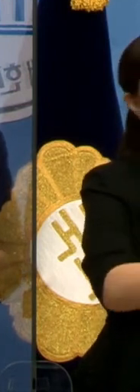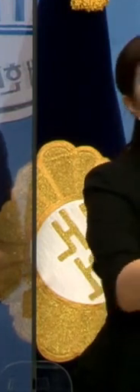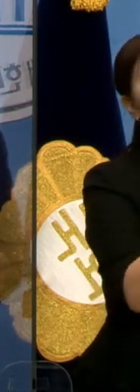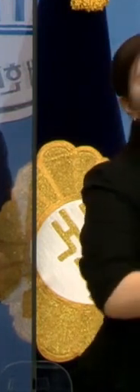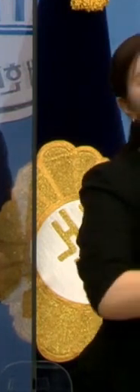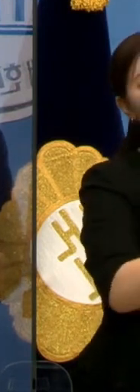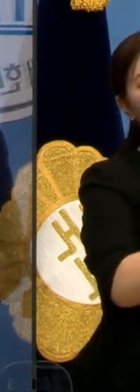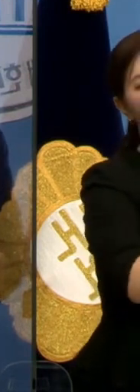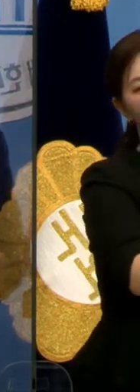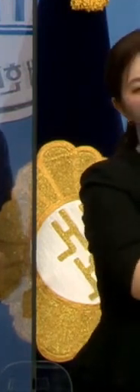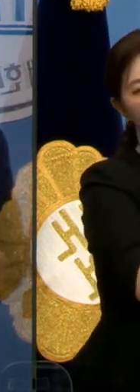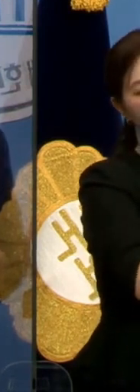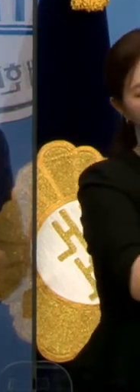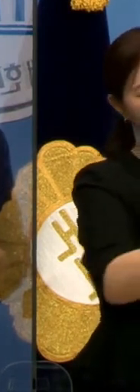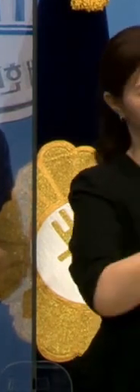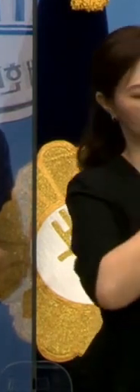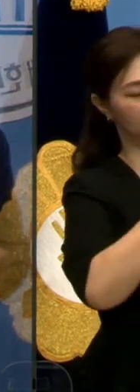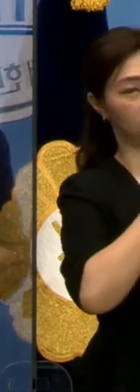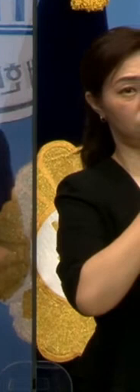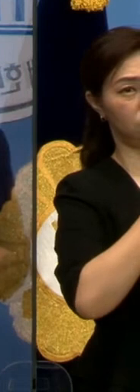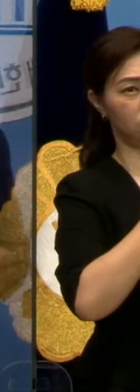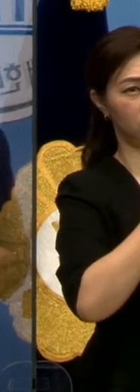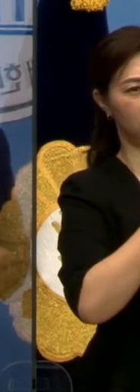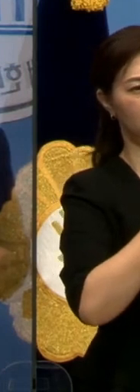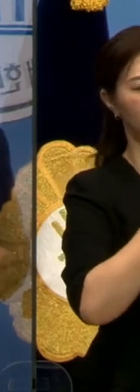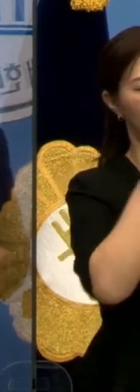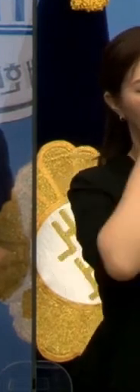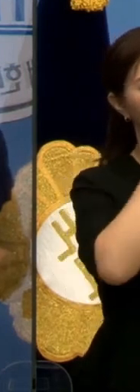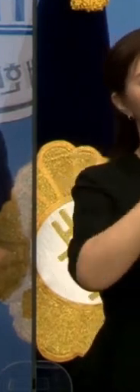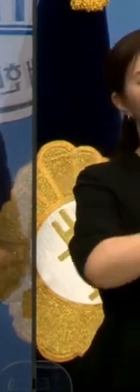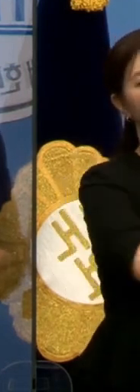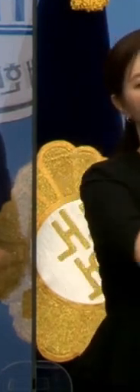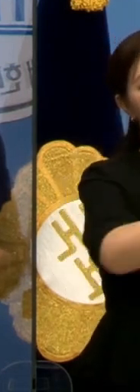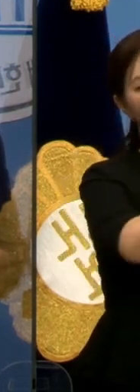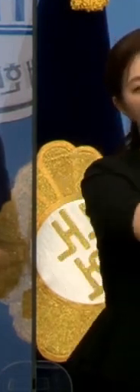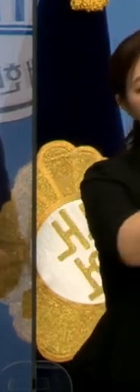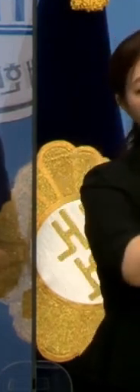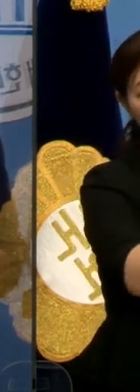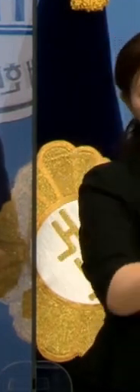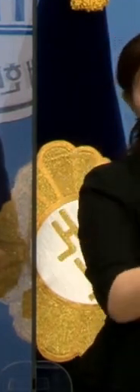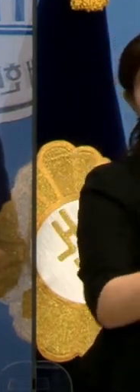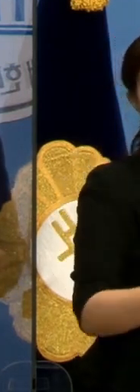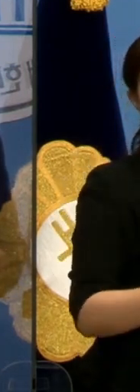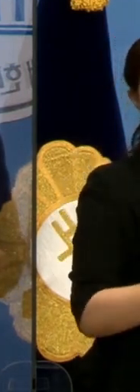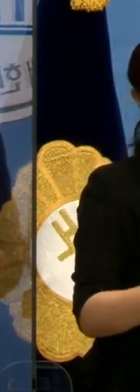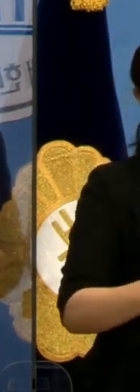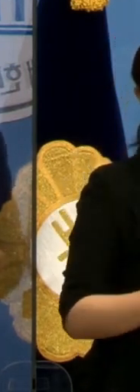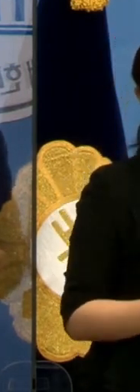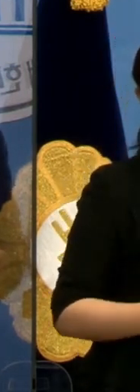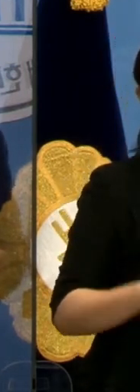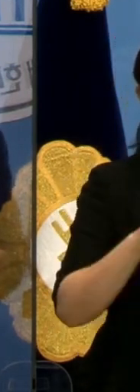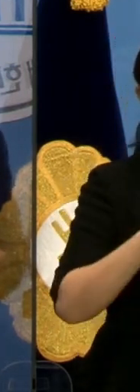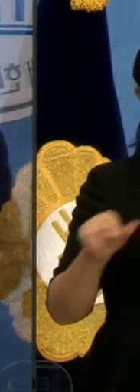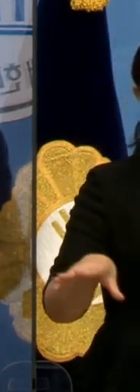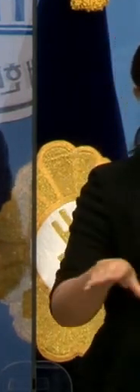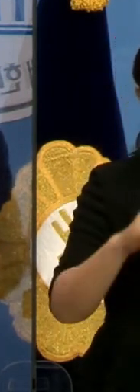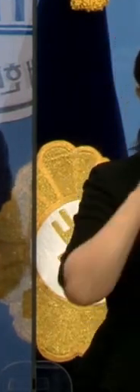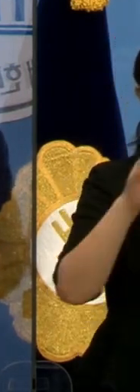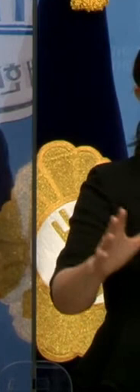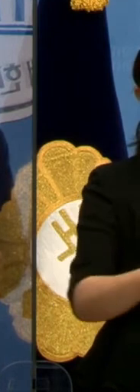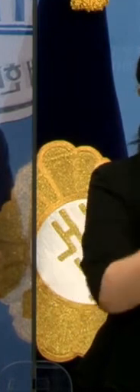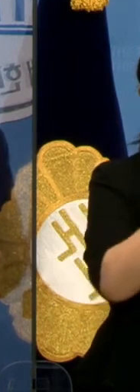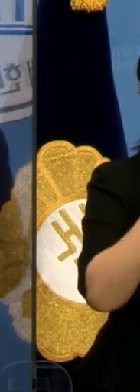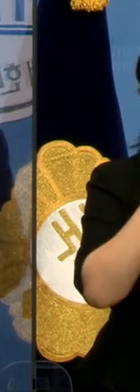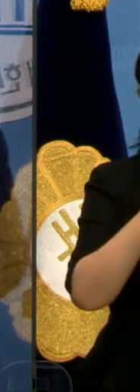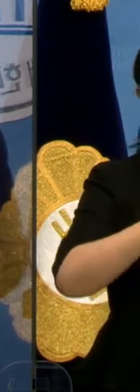기피하는 악순환이 구조화된 것입니다. 따라서 택지소유상환법과 종부세법 강화로 인해 매물로